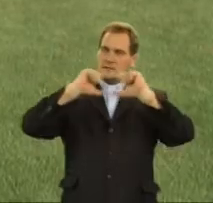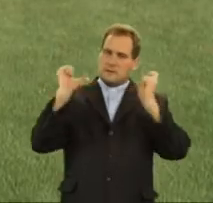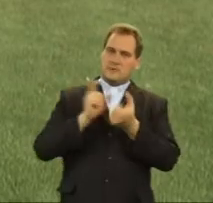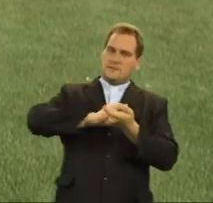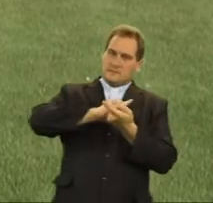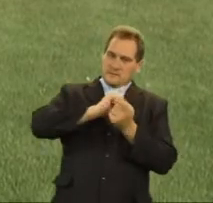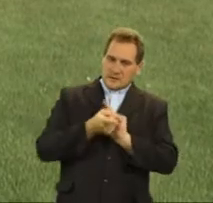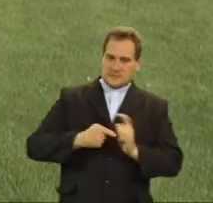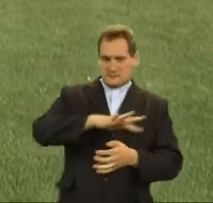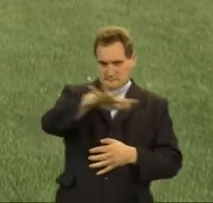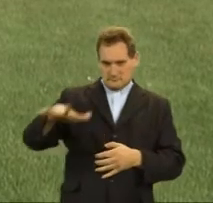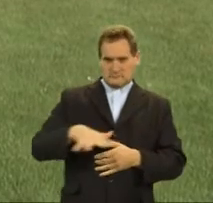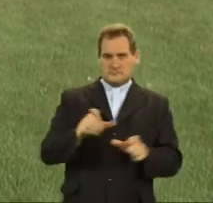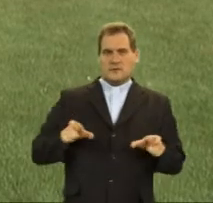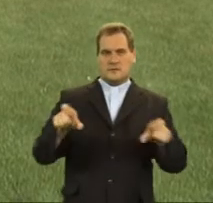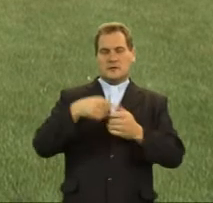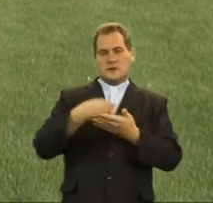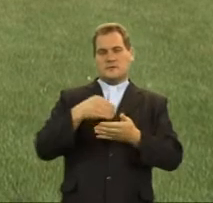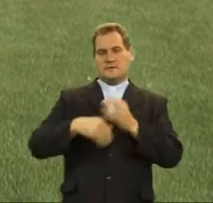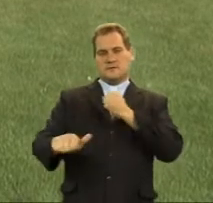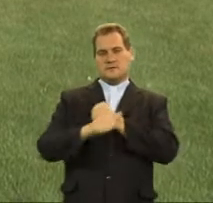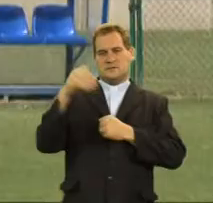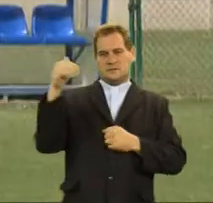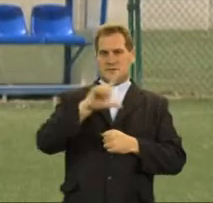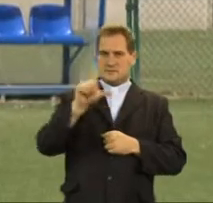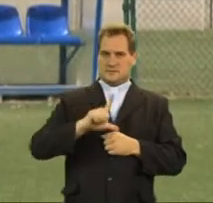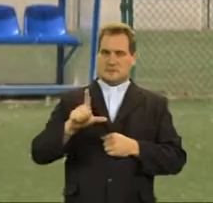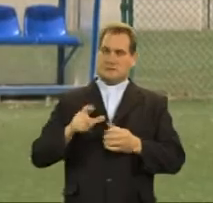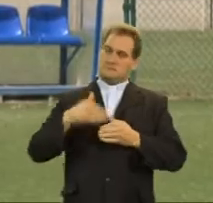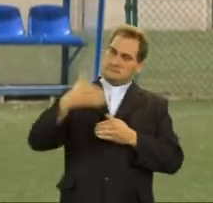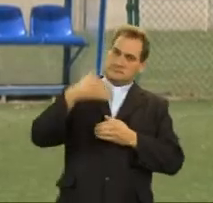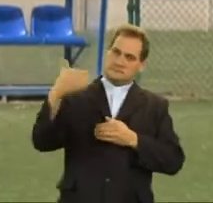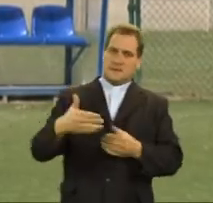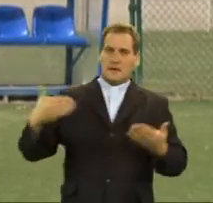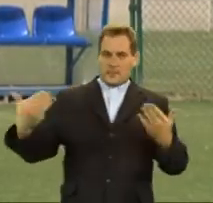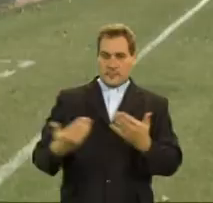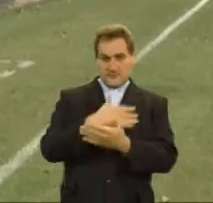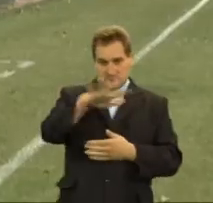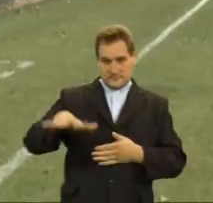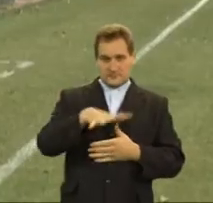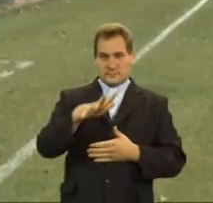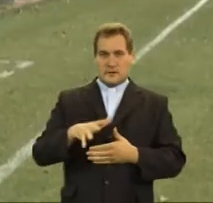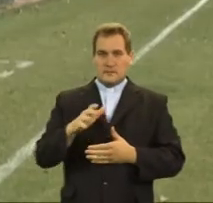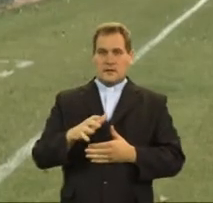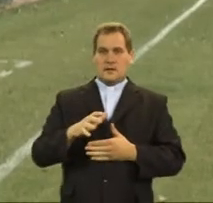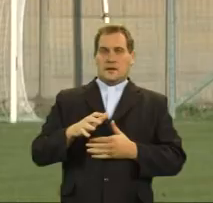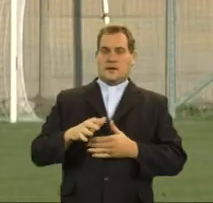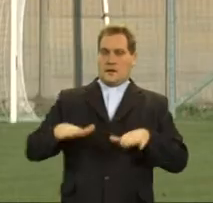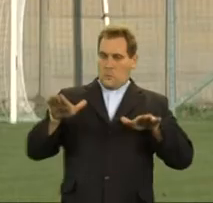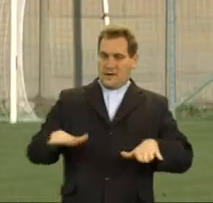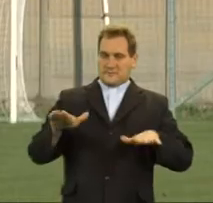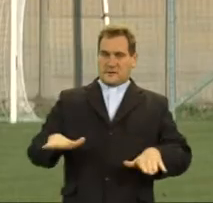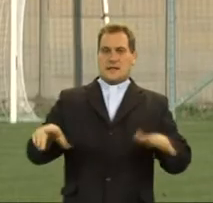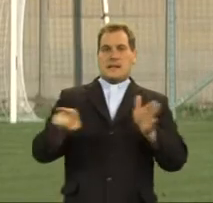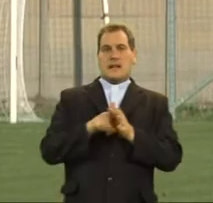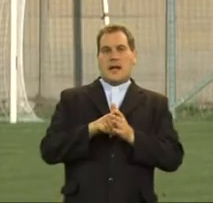zmieniono płytę boiska, co kosztowało 60 tysięcy złotych. W kolejnym etapie nową murawę wyposażono w wiaty dla zawodników. Za